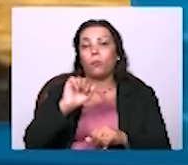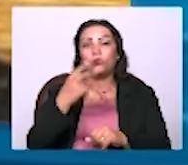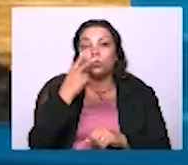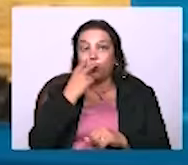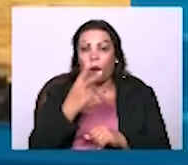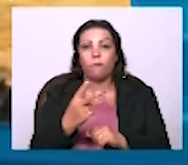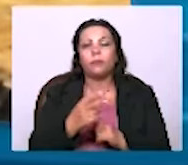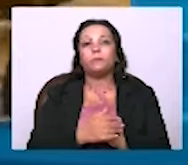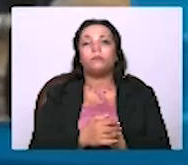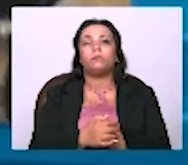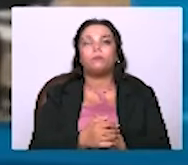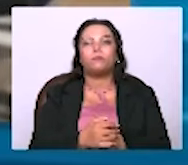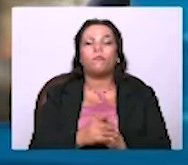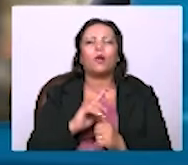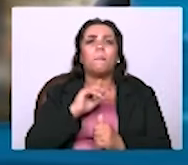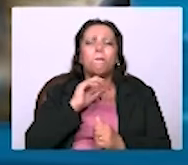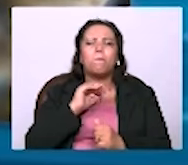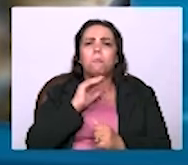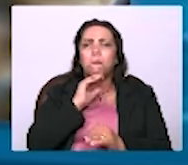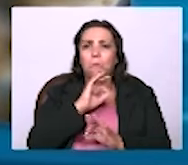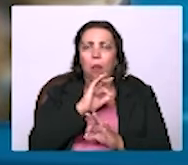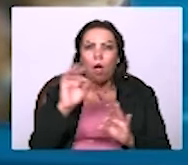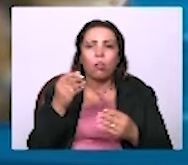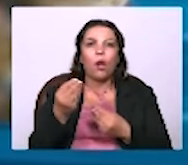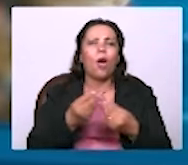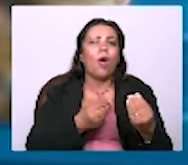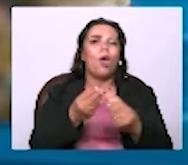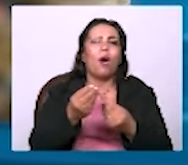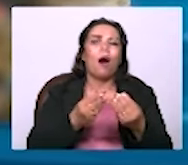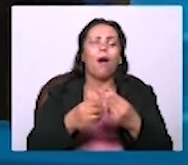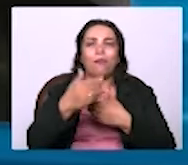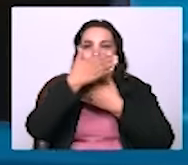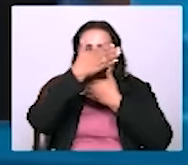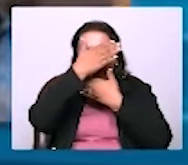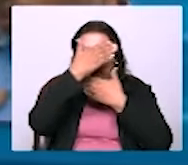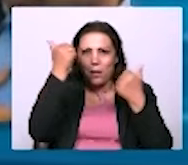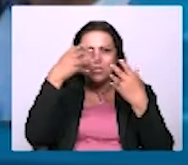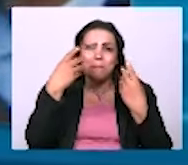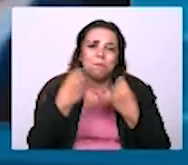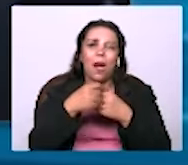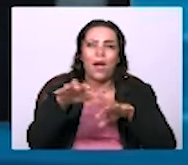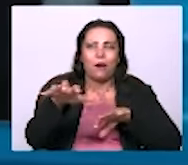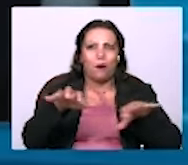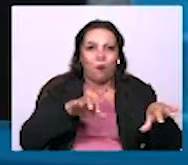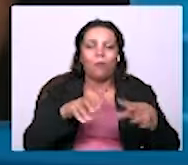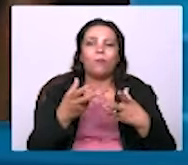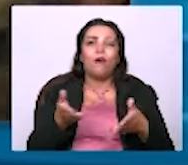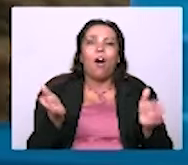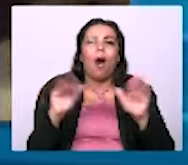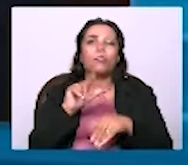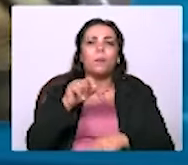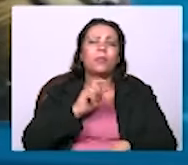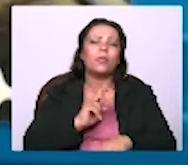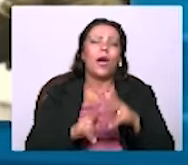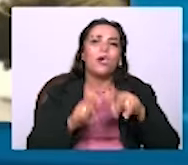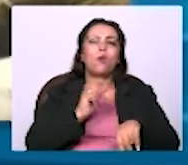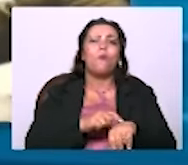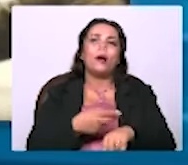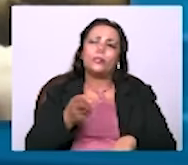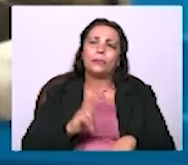يعني عمقا في العلاقات ما بين حماس وايران اكثر من اي مرحله